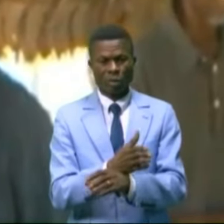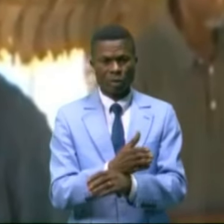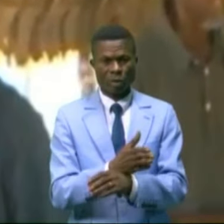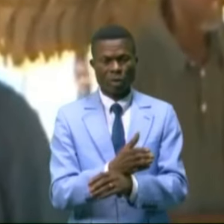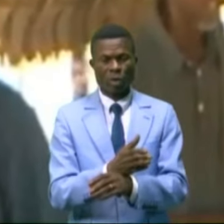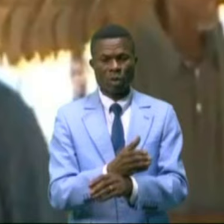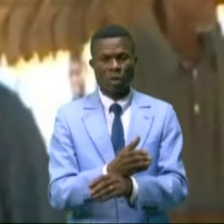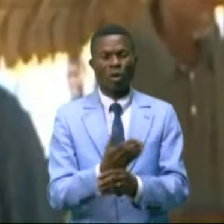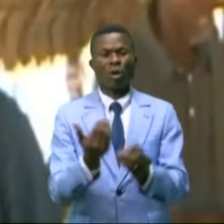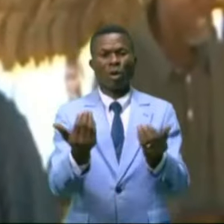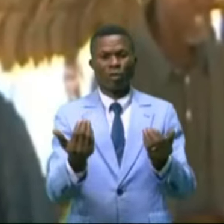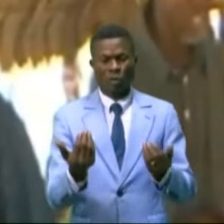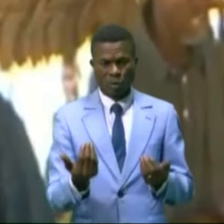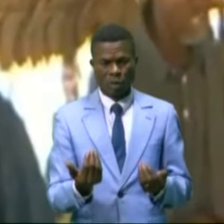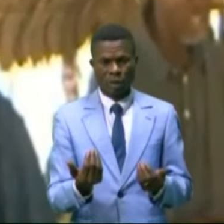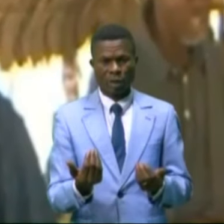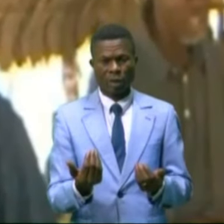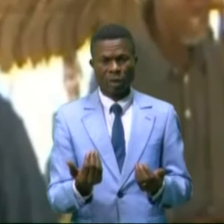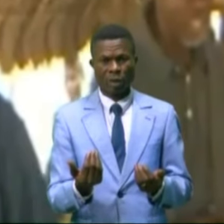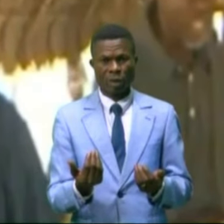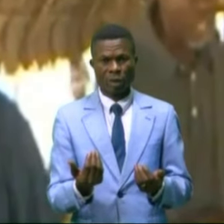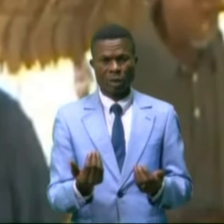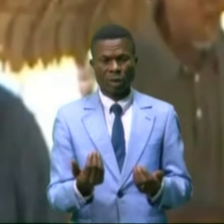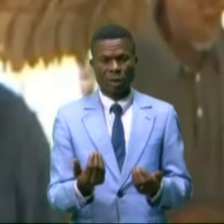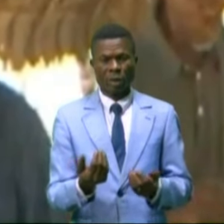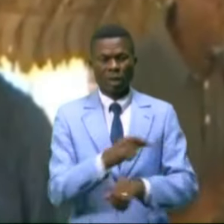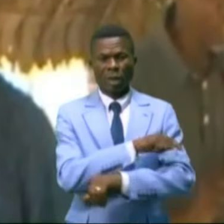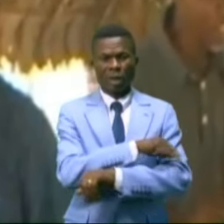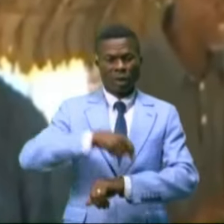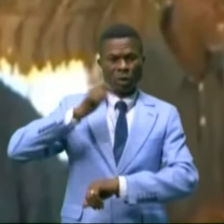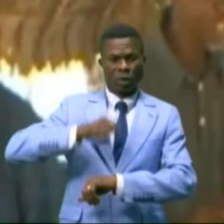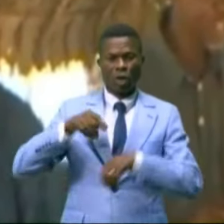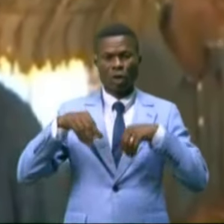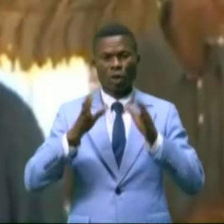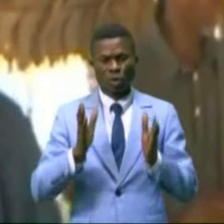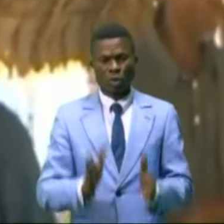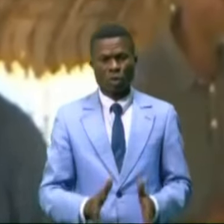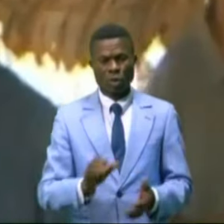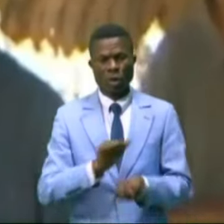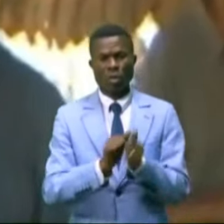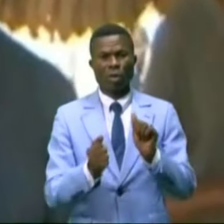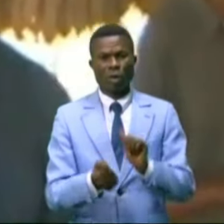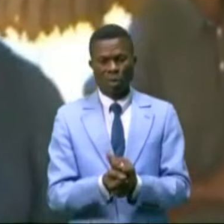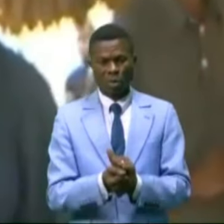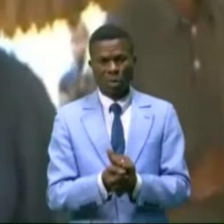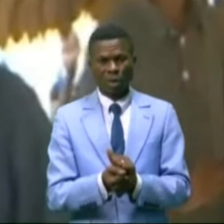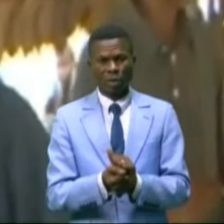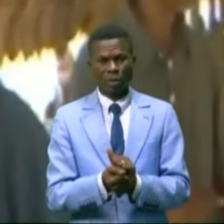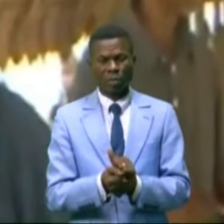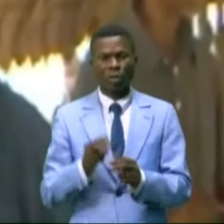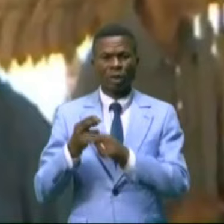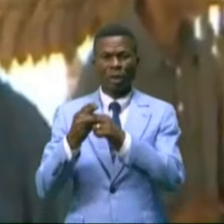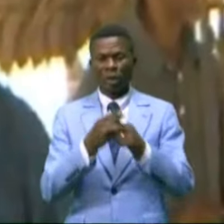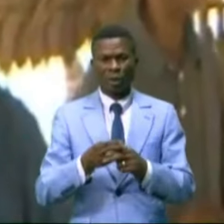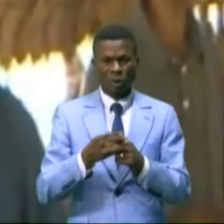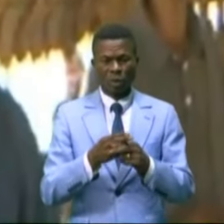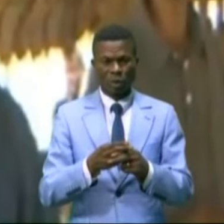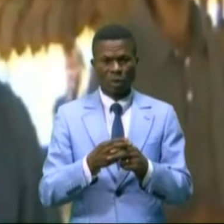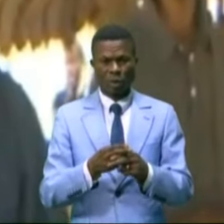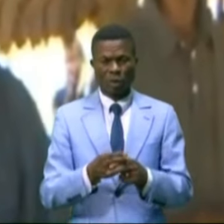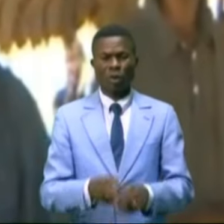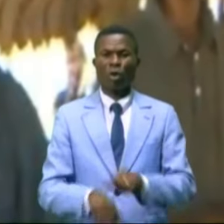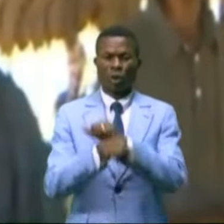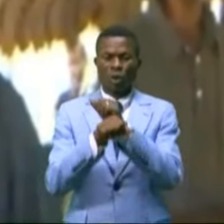le V du législateur congolais en ce qui concerne la sécurisation des sitites